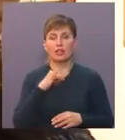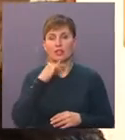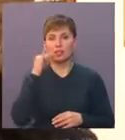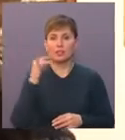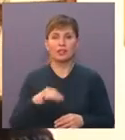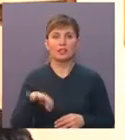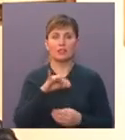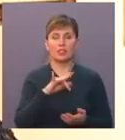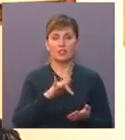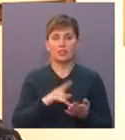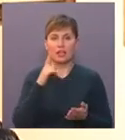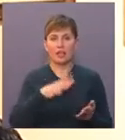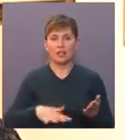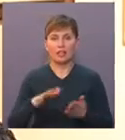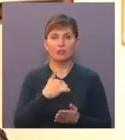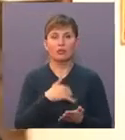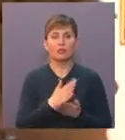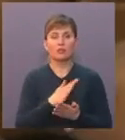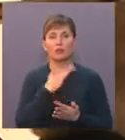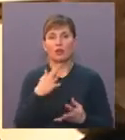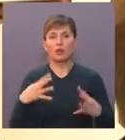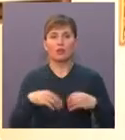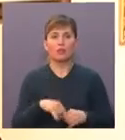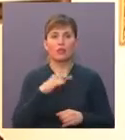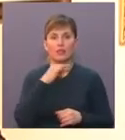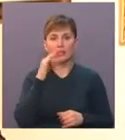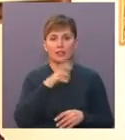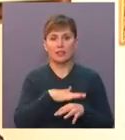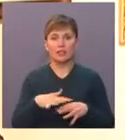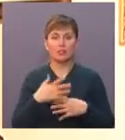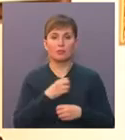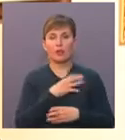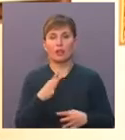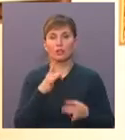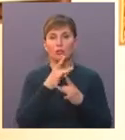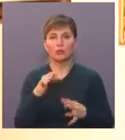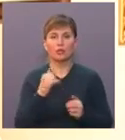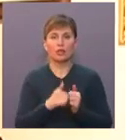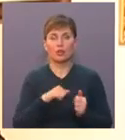и всей Центральной Азии. У нас есть много общего. Казахстан – страна с богатой культурой,